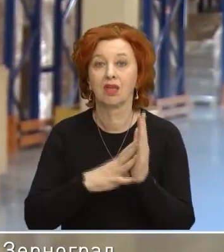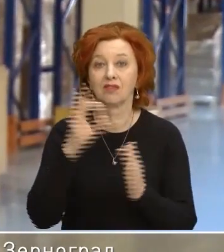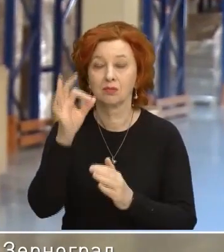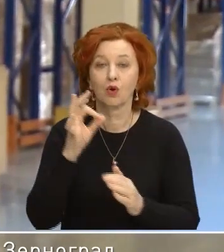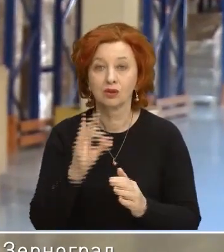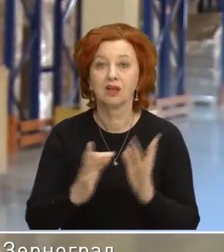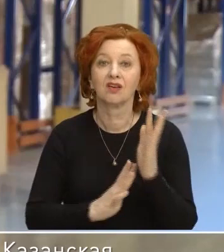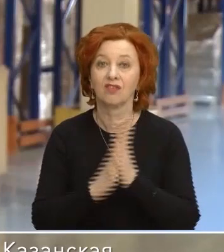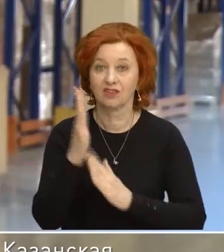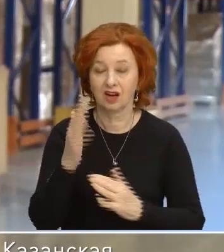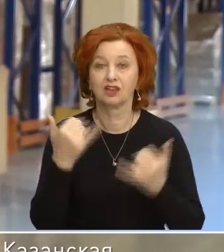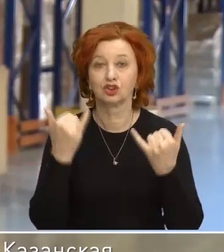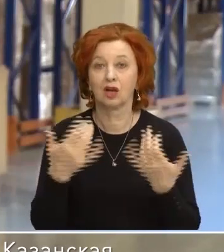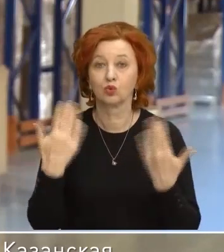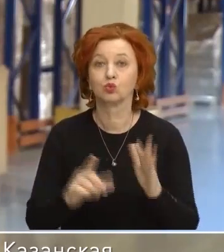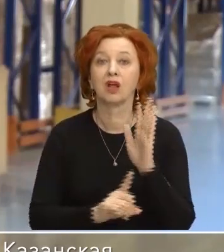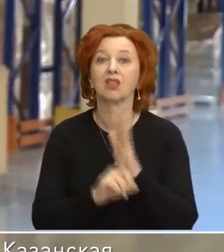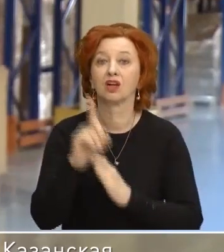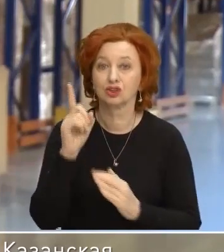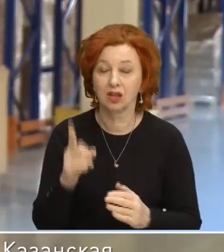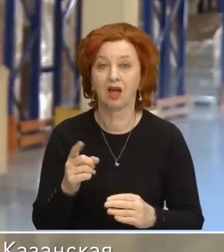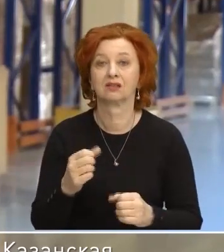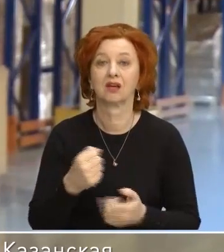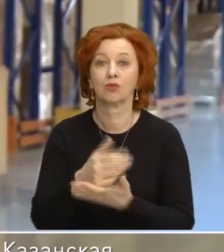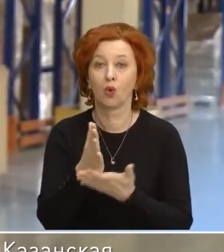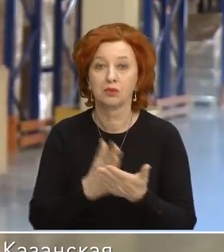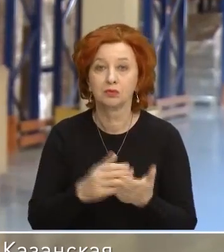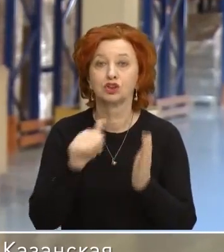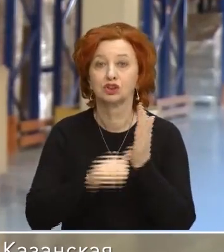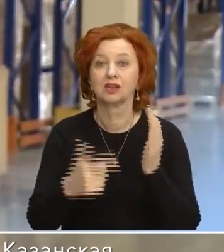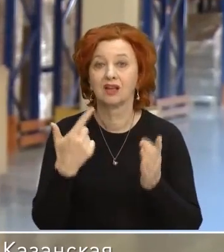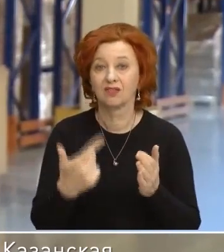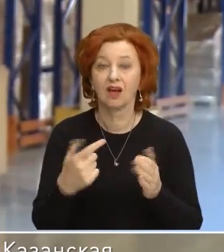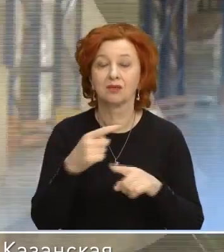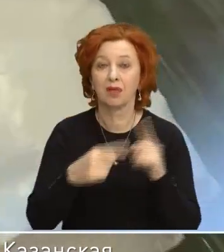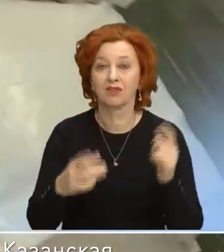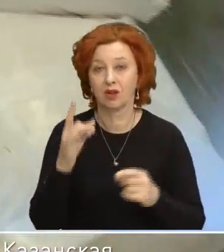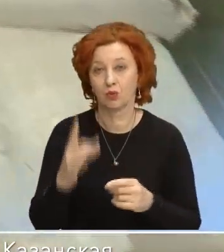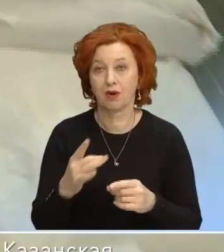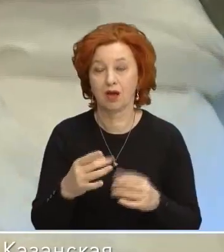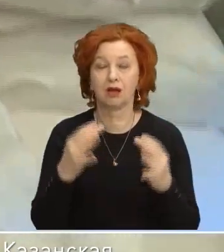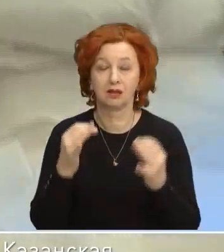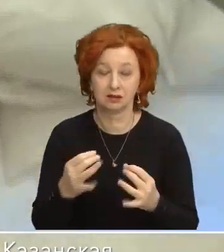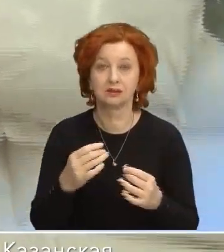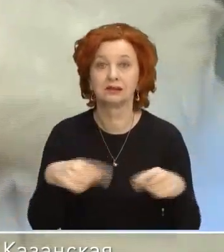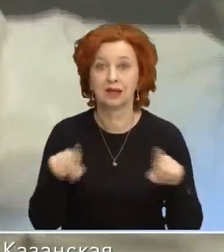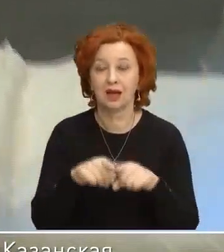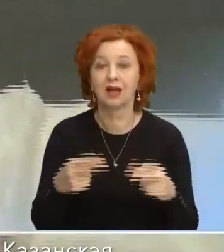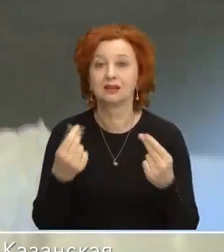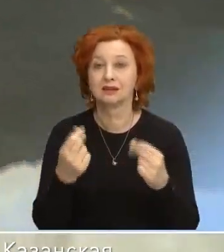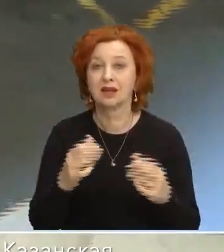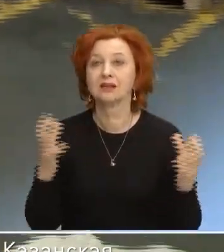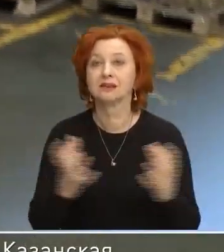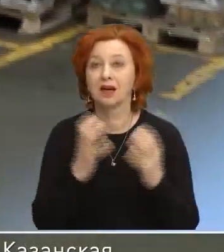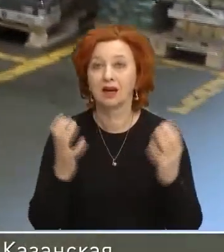9%. Сейчас розничная цена средняя по области 62,5 рубля примерно. Причем такая тенденция наблюдается